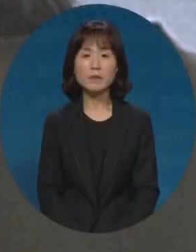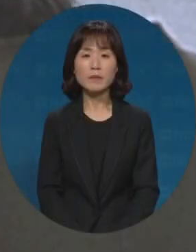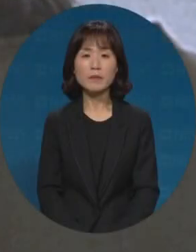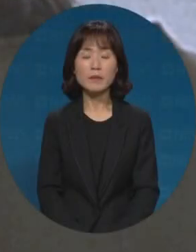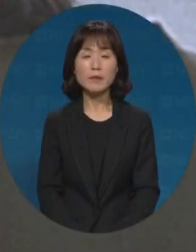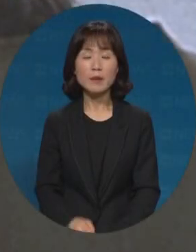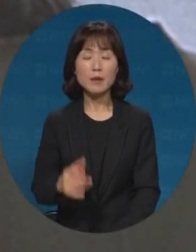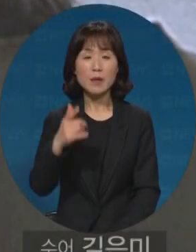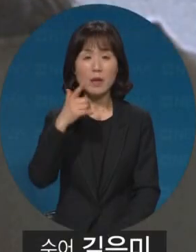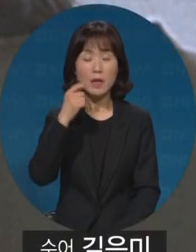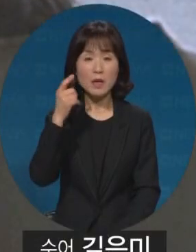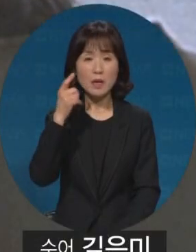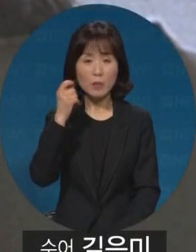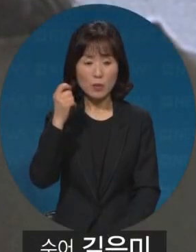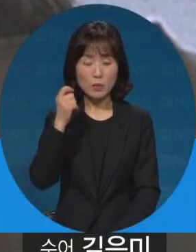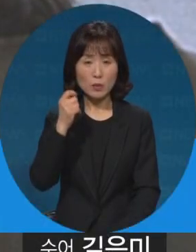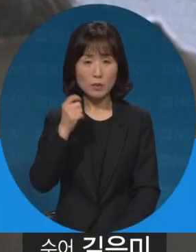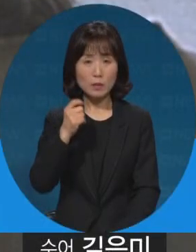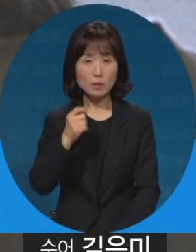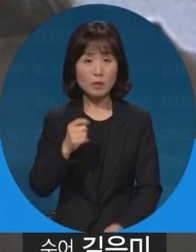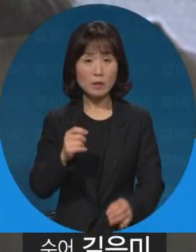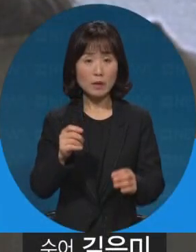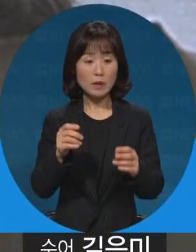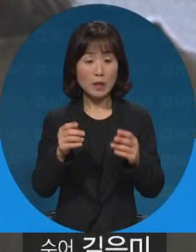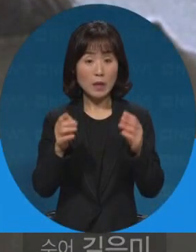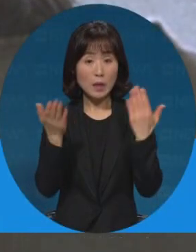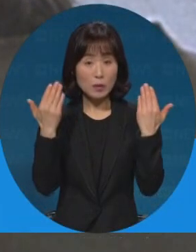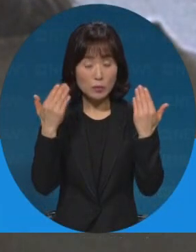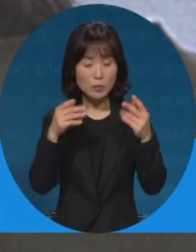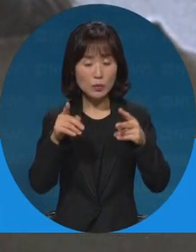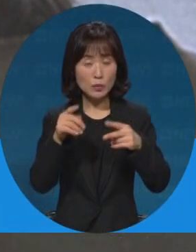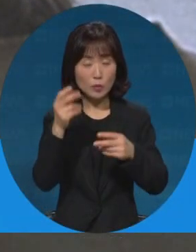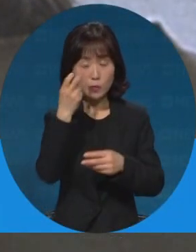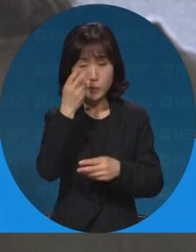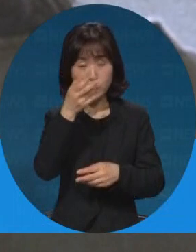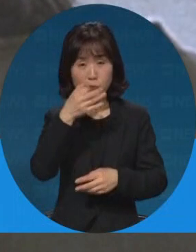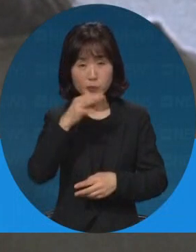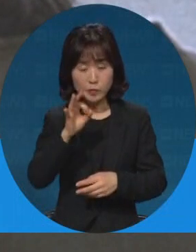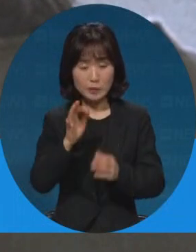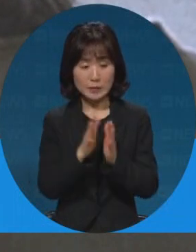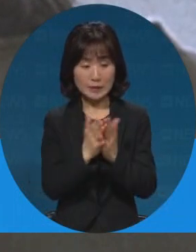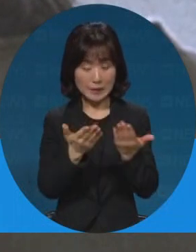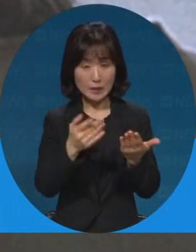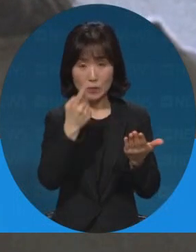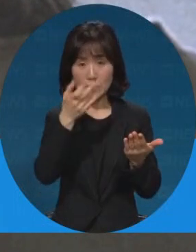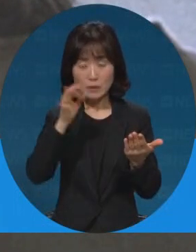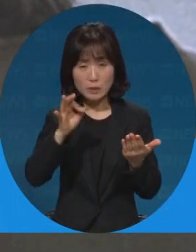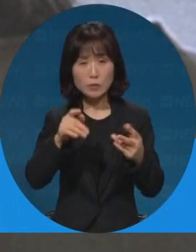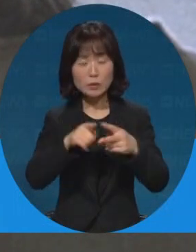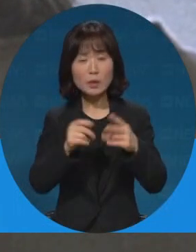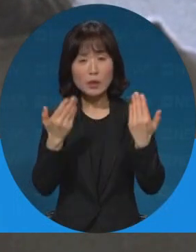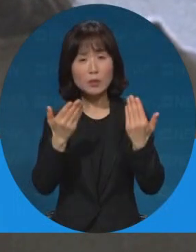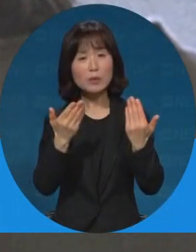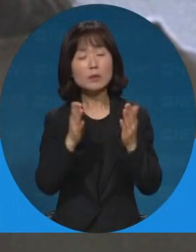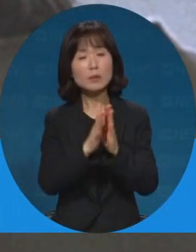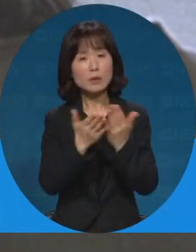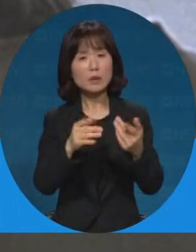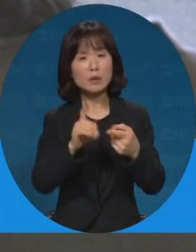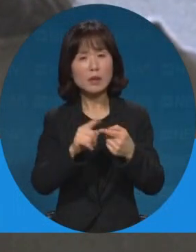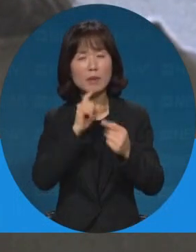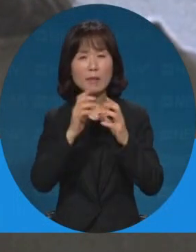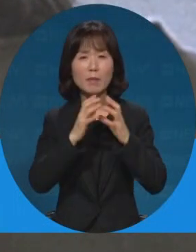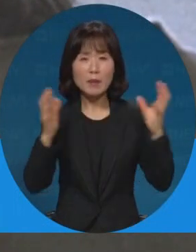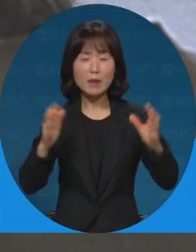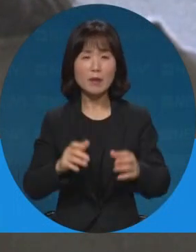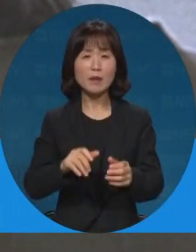일본 문부과학성의 검정을 통과한 초등학교 교과서를 두고 논란이 이어지고 있습니다이 강제동원 같은